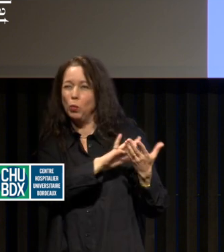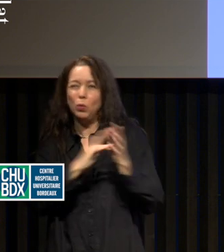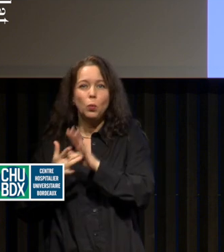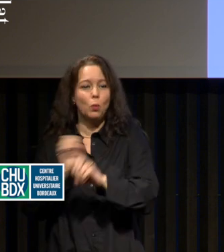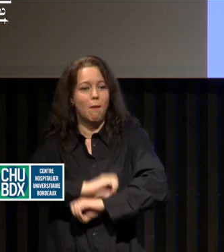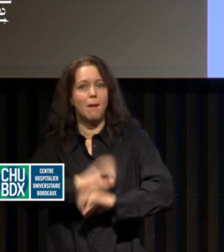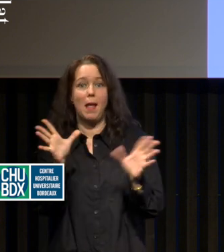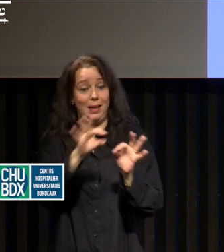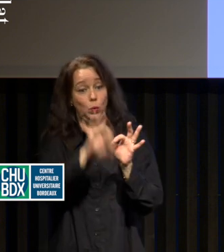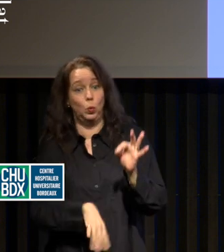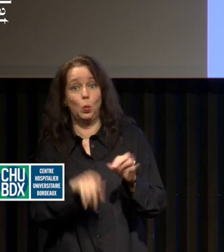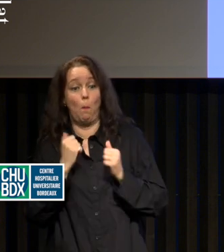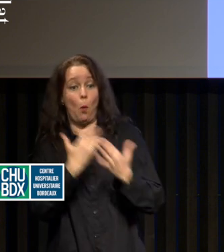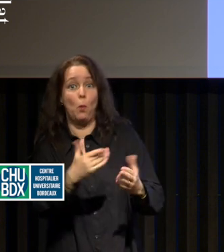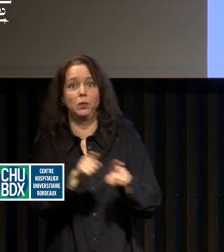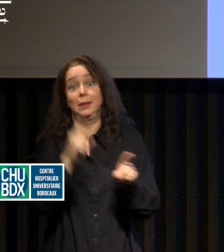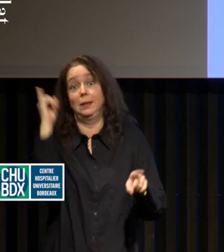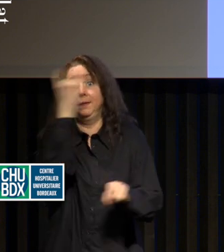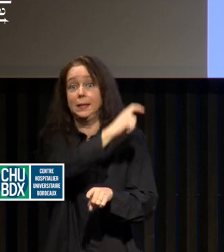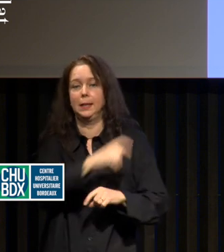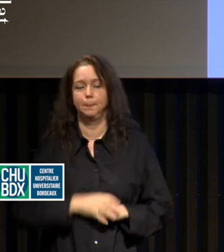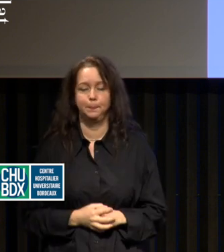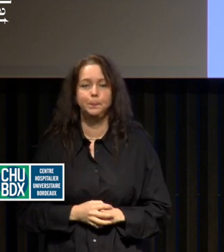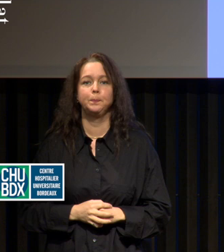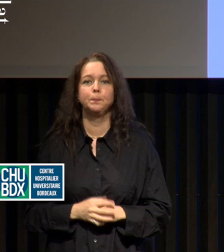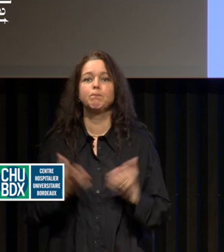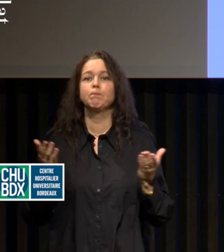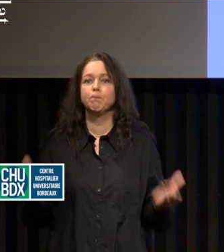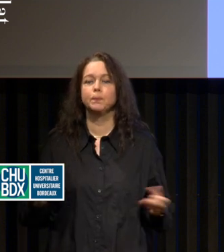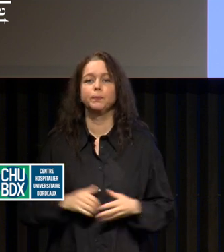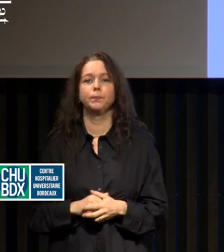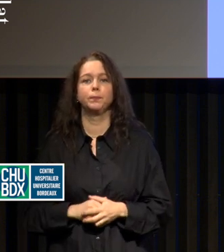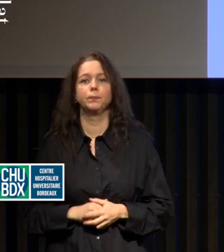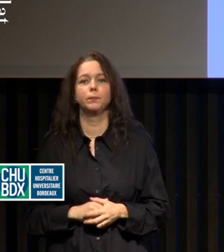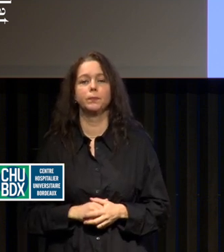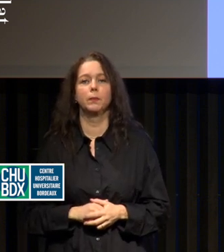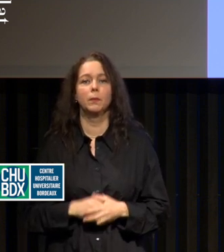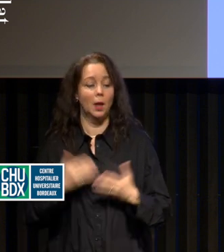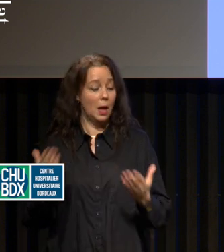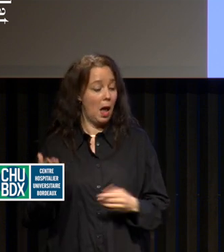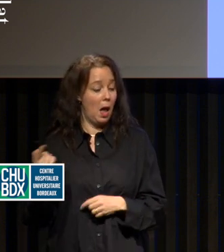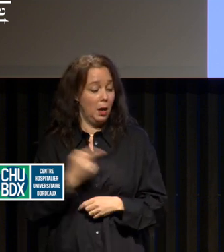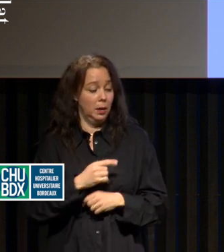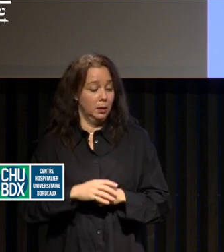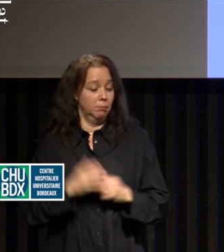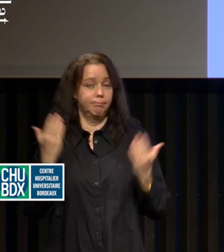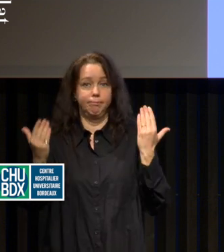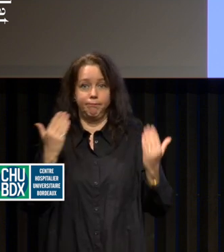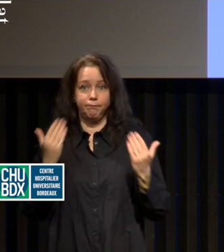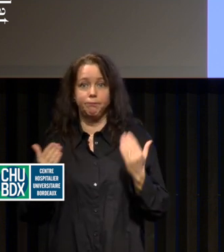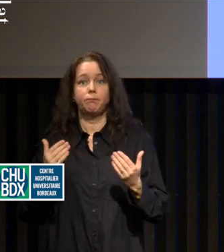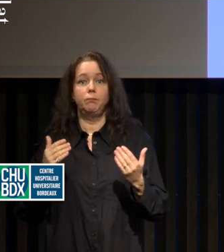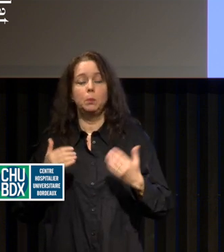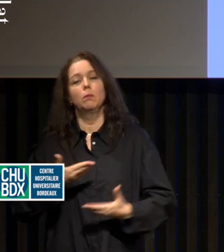plus tard. Alors, voilà, on met un petit peu en parallèle sur cette diapositive notre microbiote, en